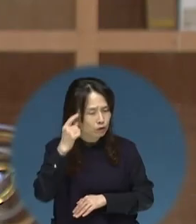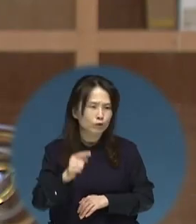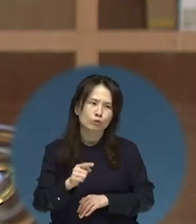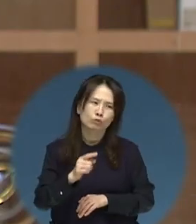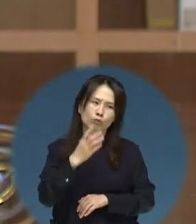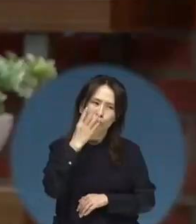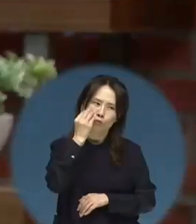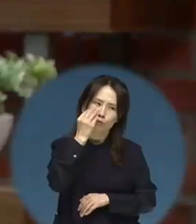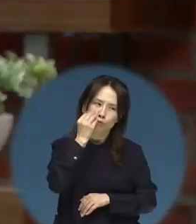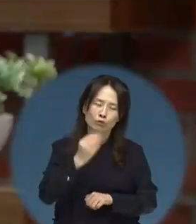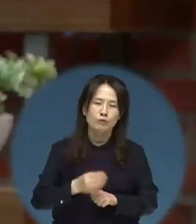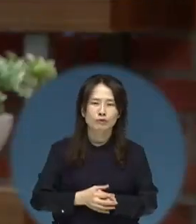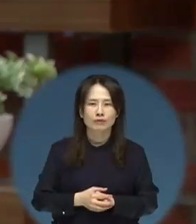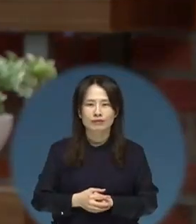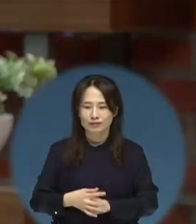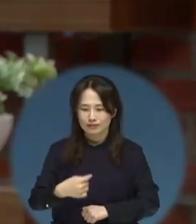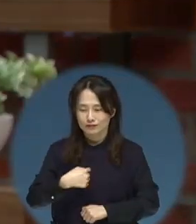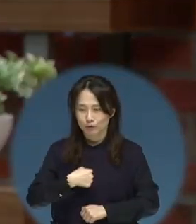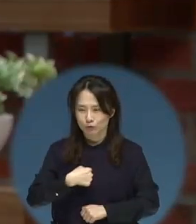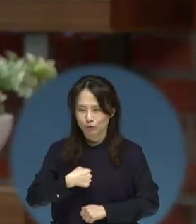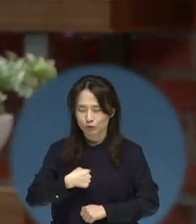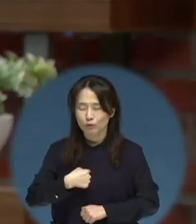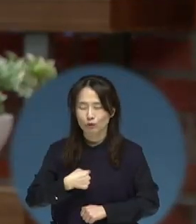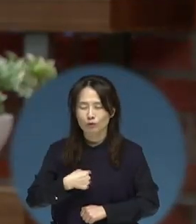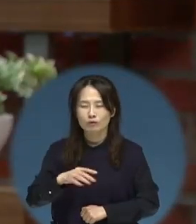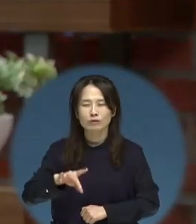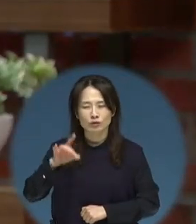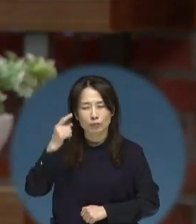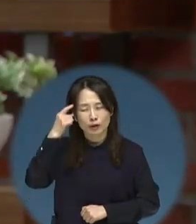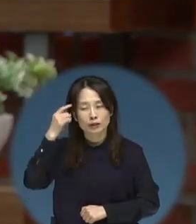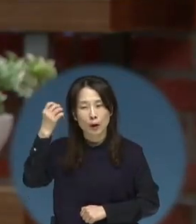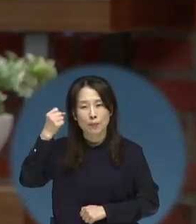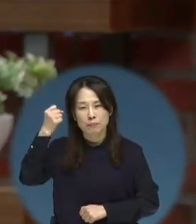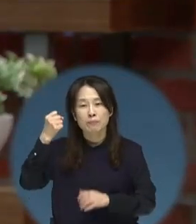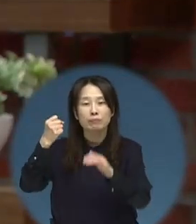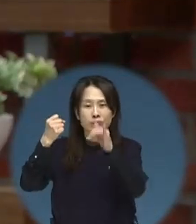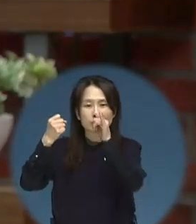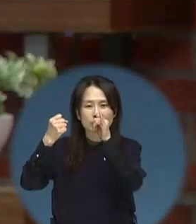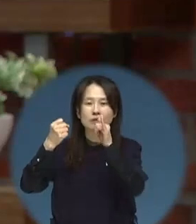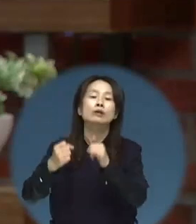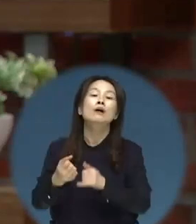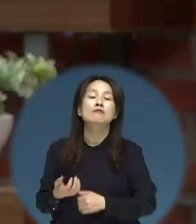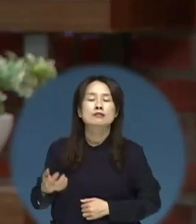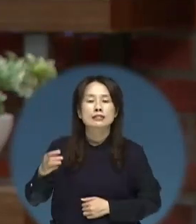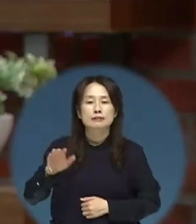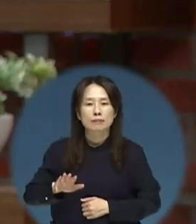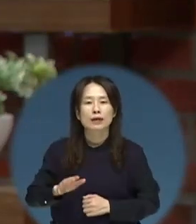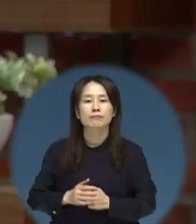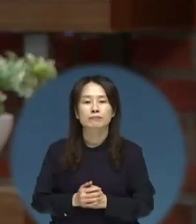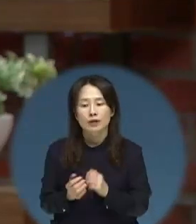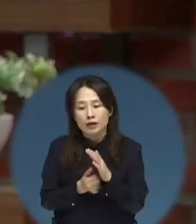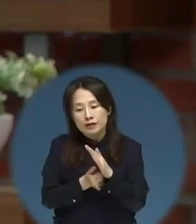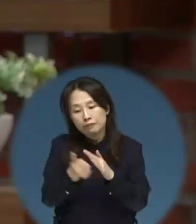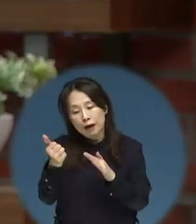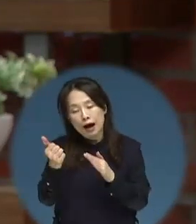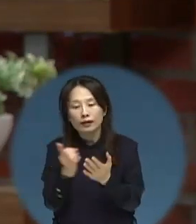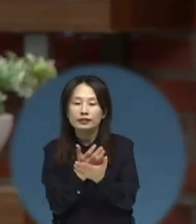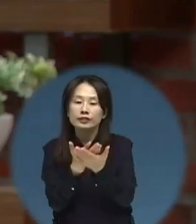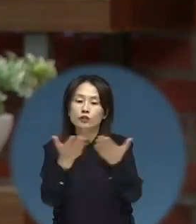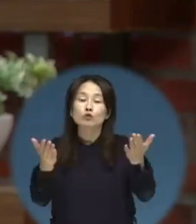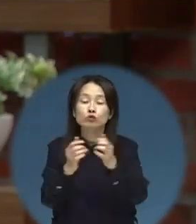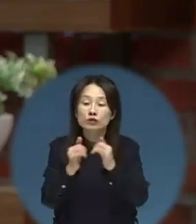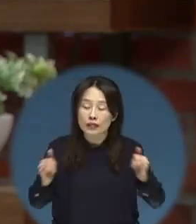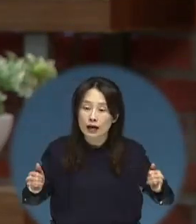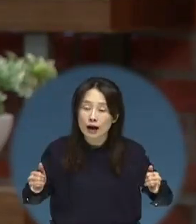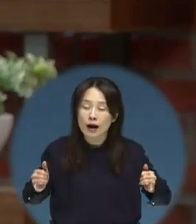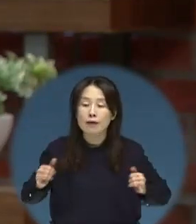아니에요? 네, 저도 처음에는 그런 편견들이 있었어요. 근데 자, 희망을 나눠주는